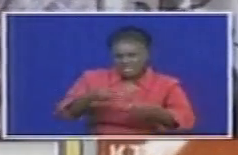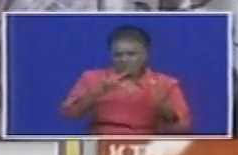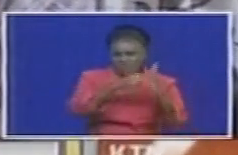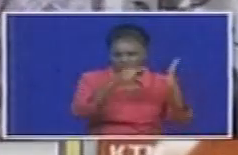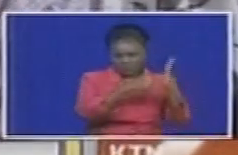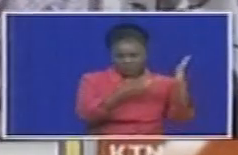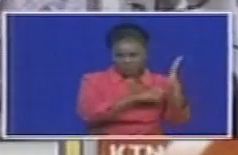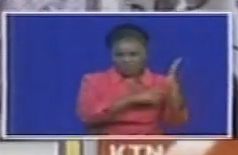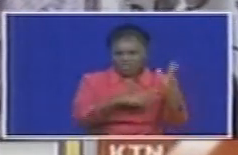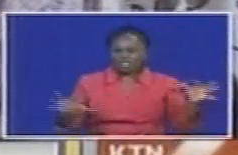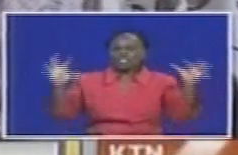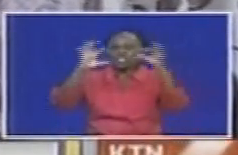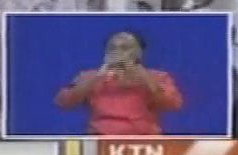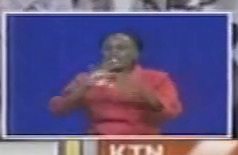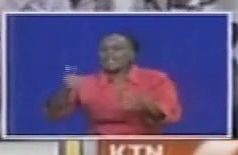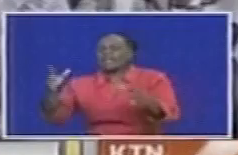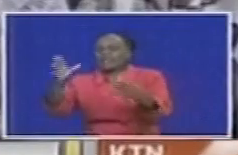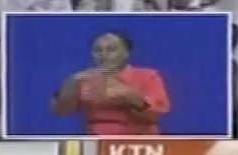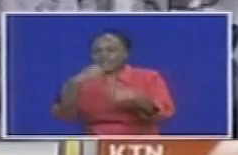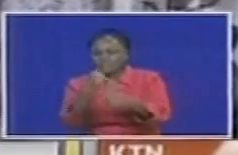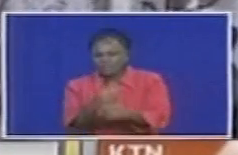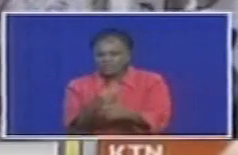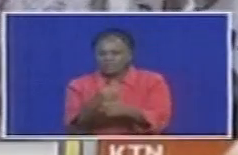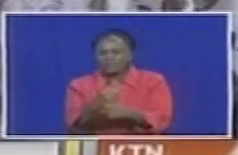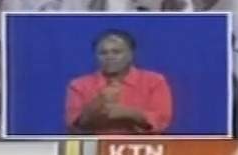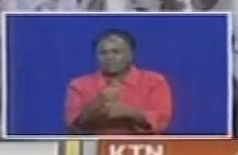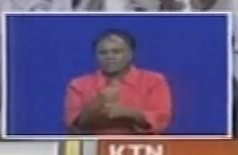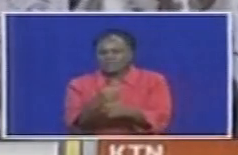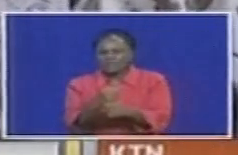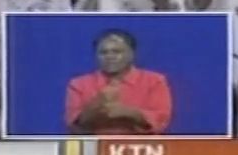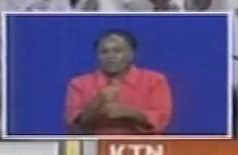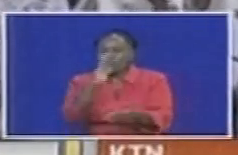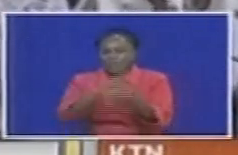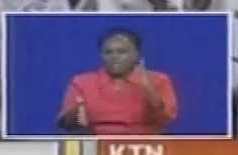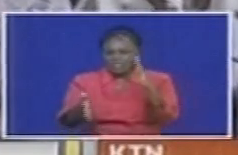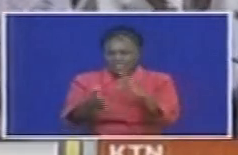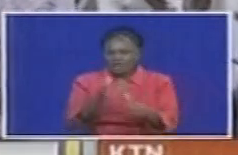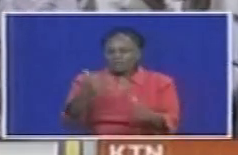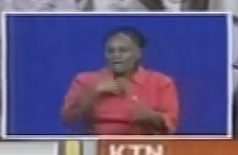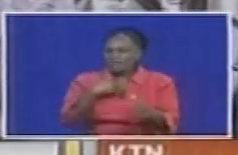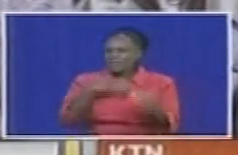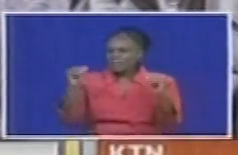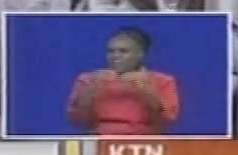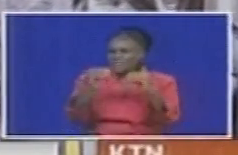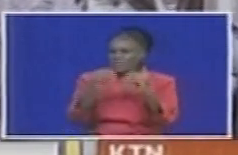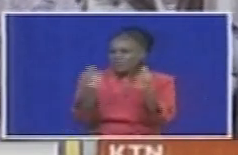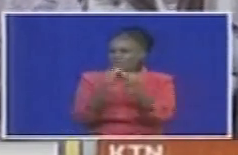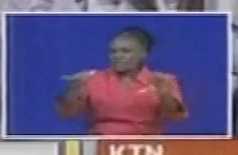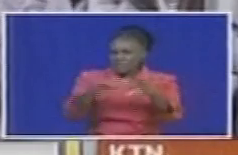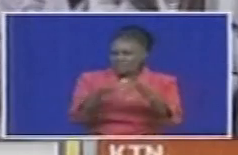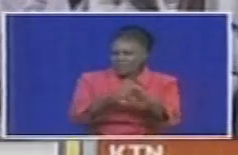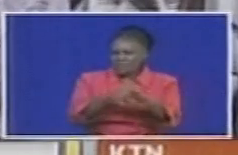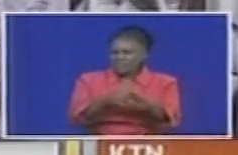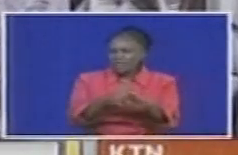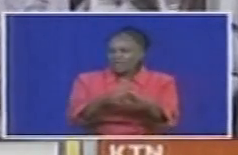issue which is joining PUSITU without having held any meeting with the members, because all